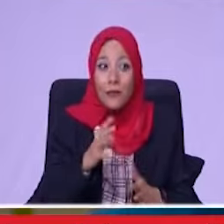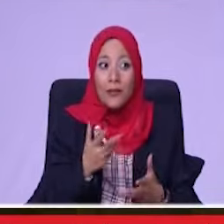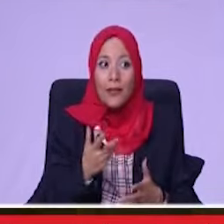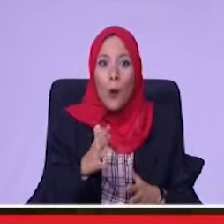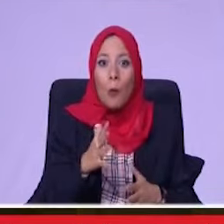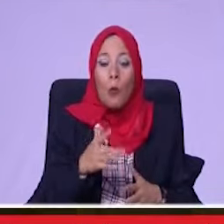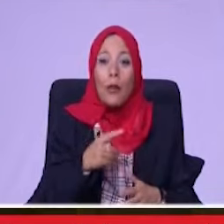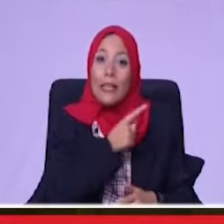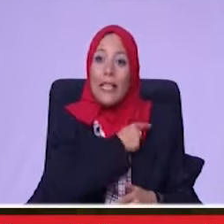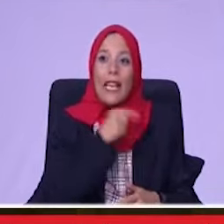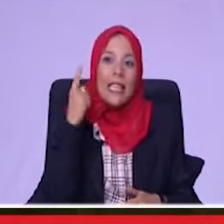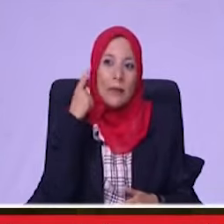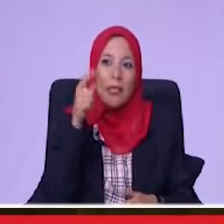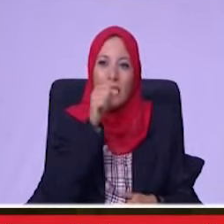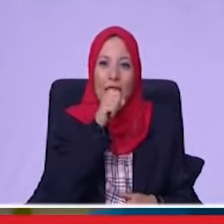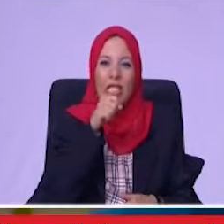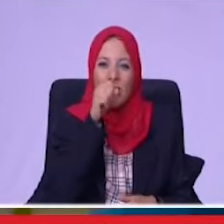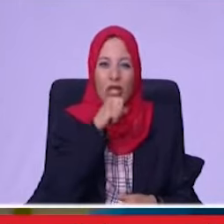تسمعني كده وتقلد مين؟